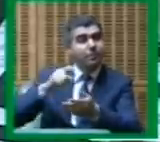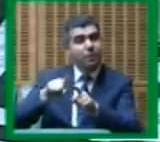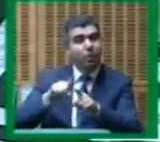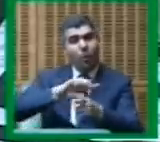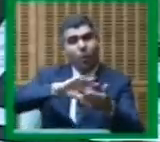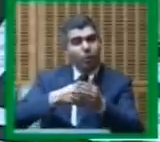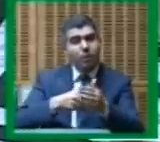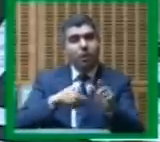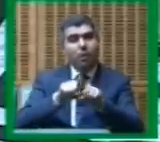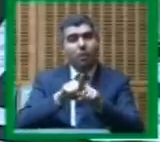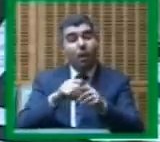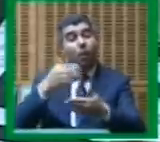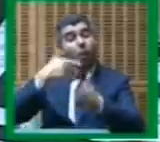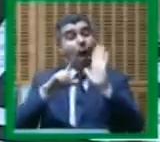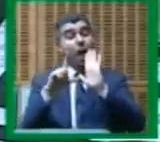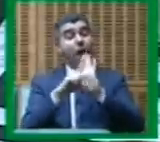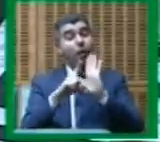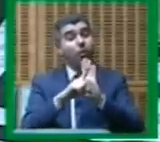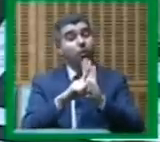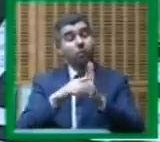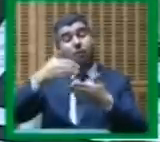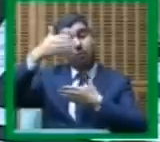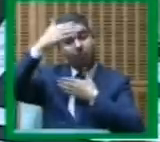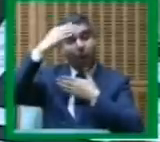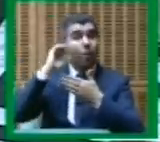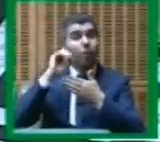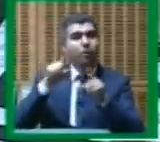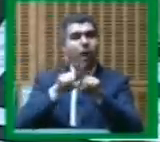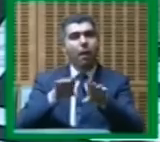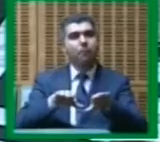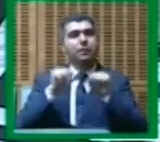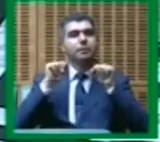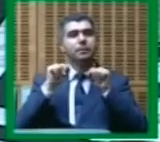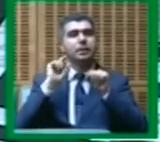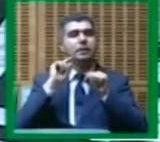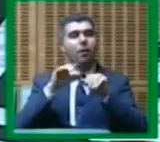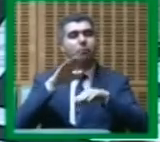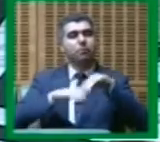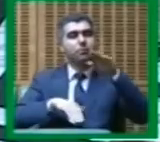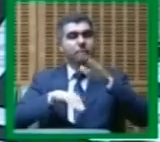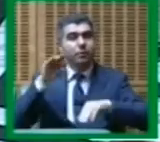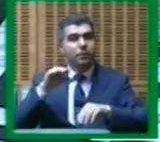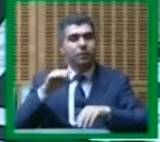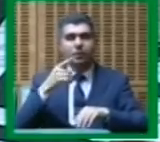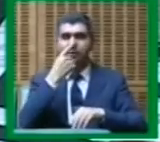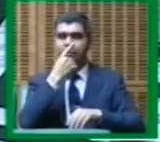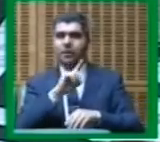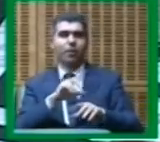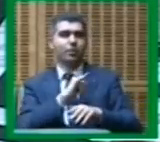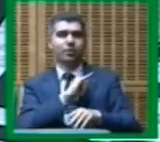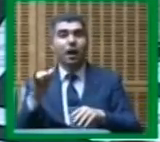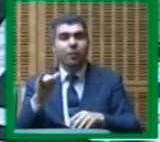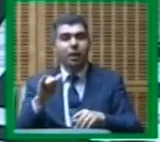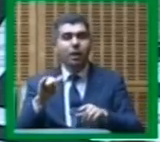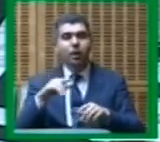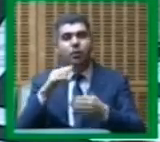كتنص على يعني تنصل المغرب من الالتزامات ديالو. الحديه احنا ما تنصلناش، غادي هو دابا الاختلاف اللي كاين،